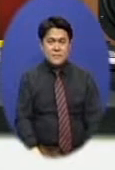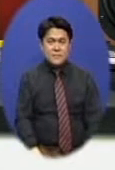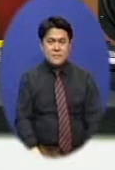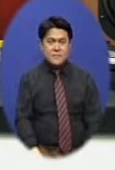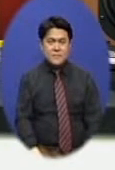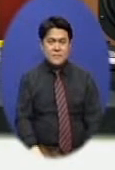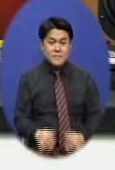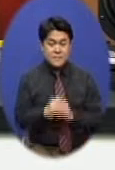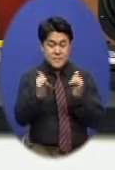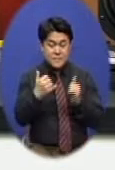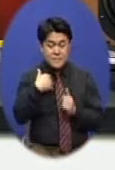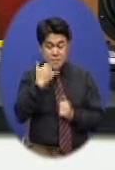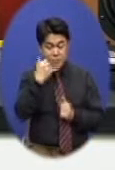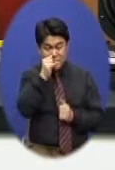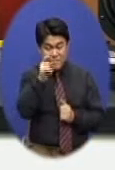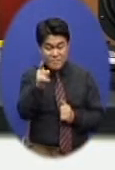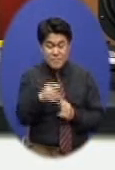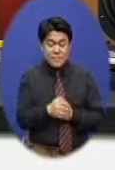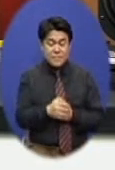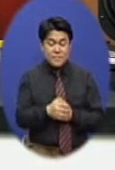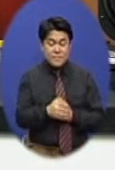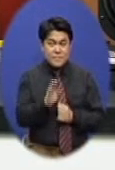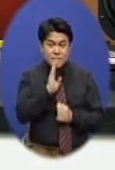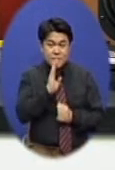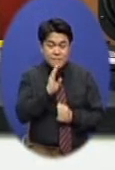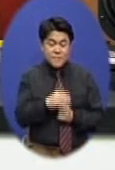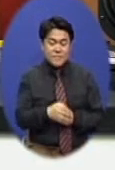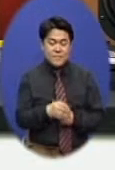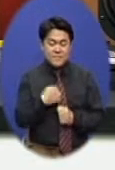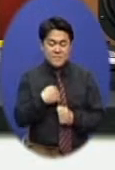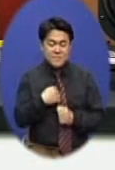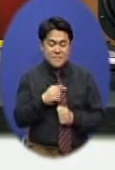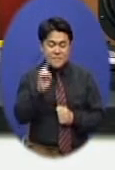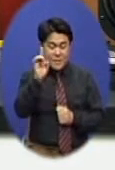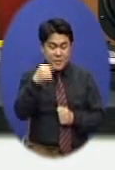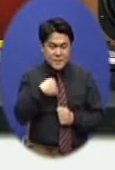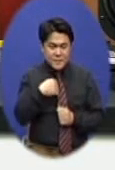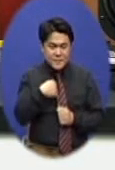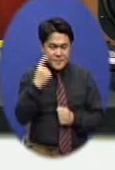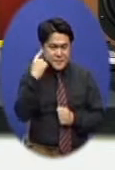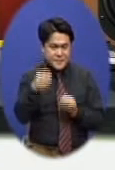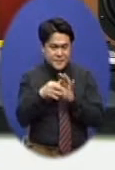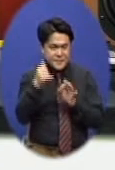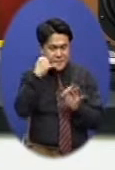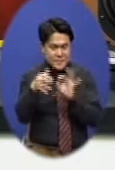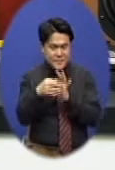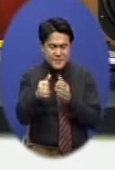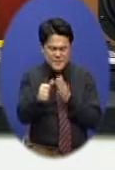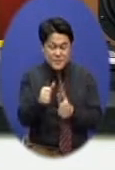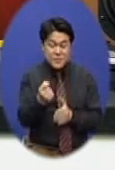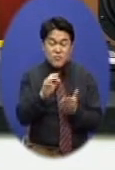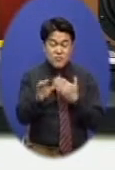사회 담당 있잖아요. 네네네. 사회과. 네. 내가 한번 연결을 해 주시면 좋겠어요.